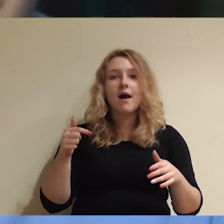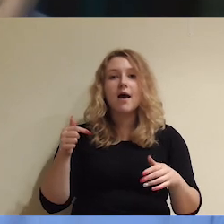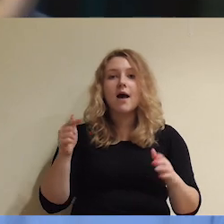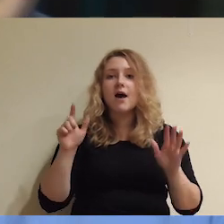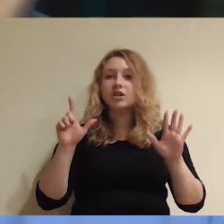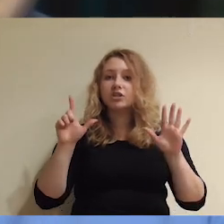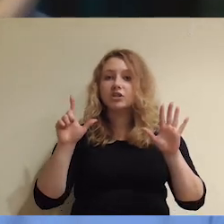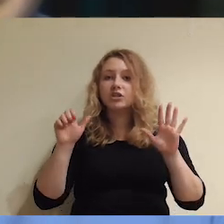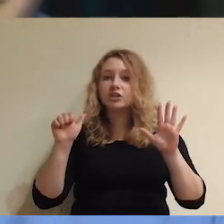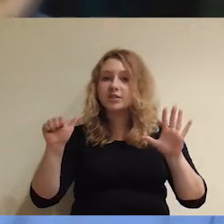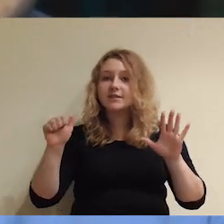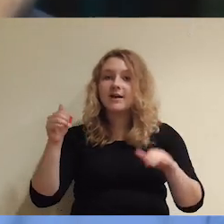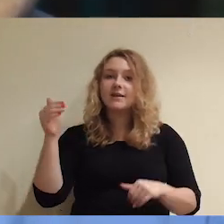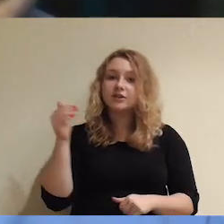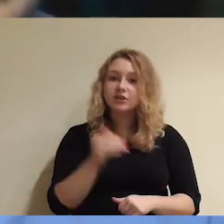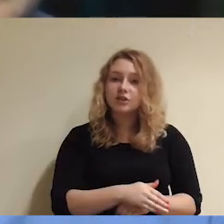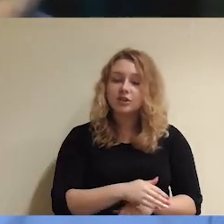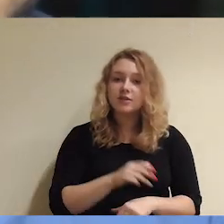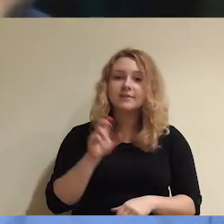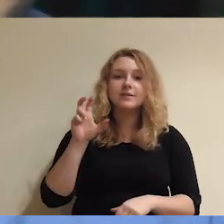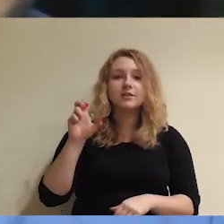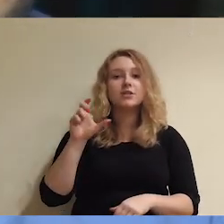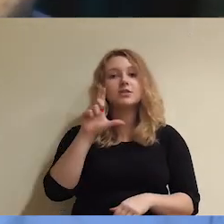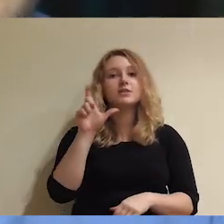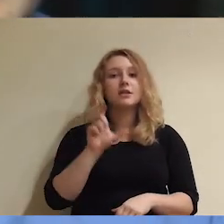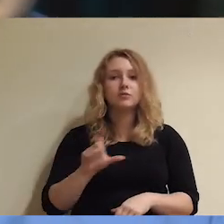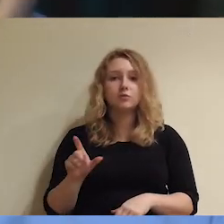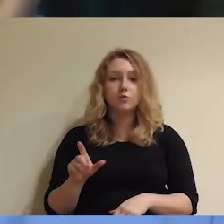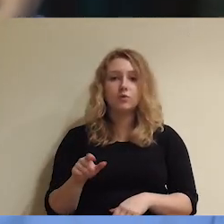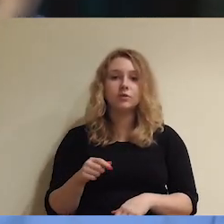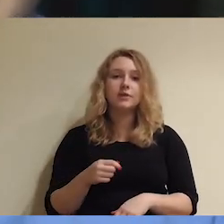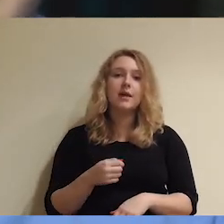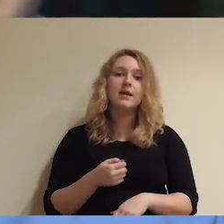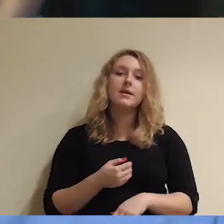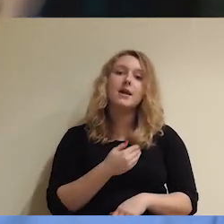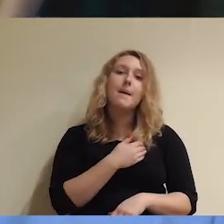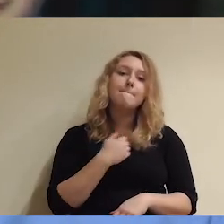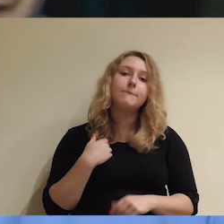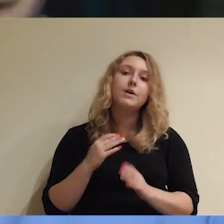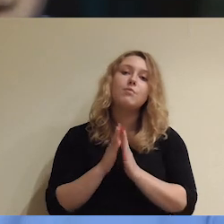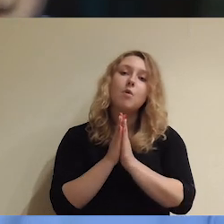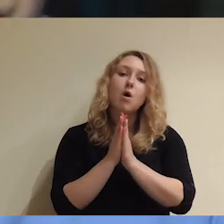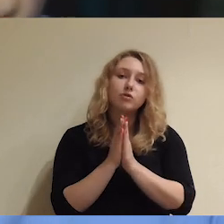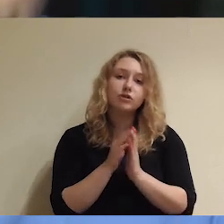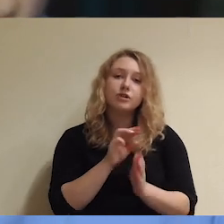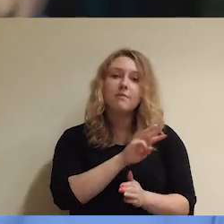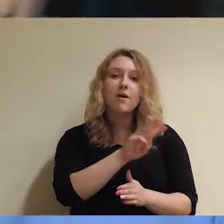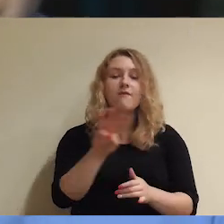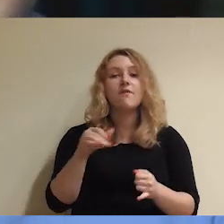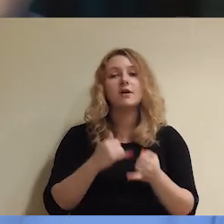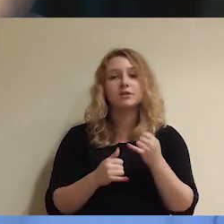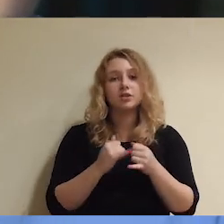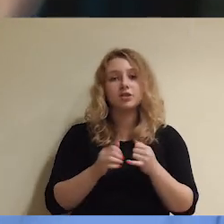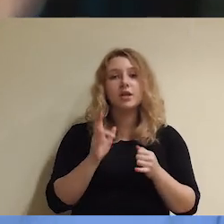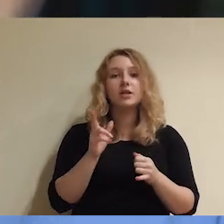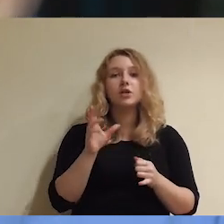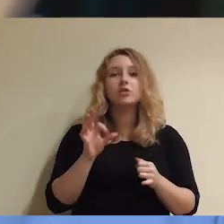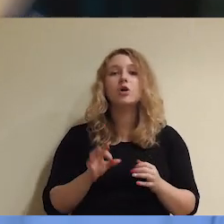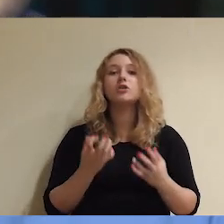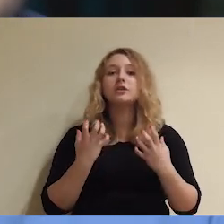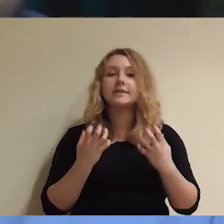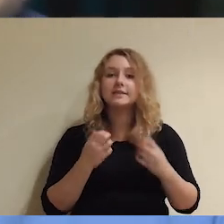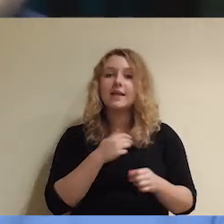bardzo duży, 16 300 zł. I postanowiliśmy się zwrócić do Was z taką drobną prośbą, jeśli ktoś z